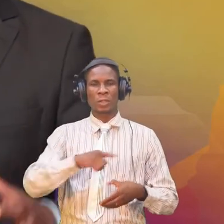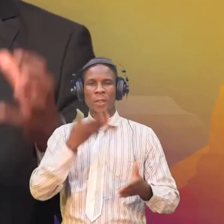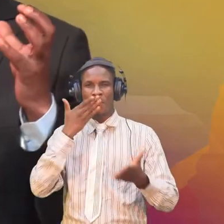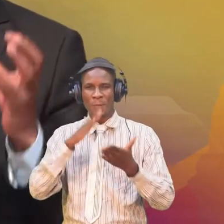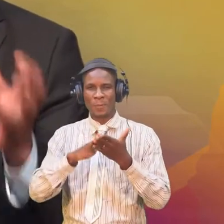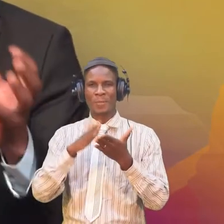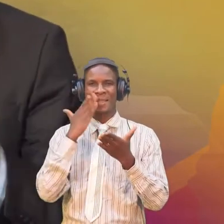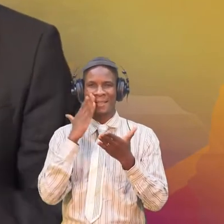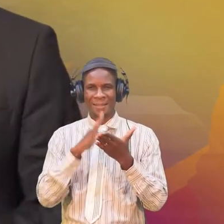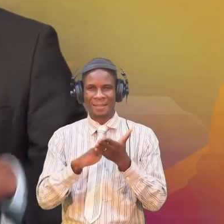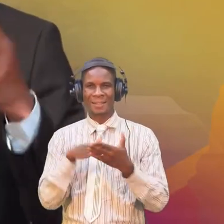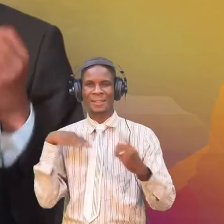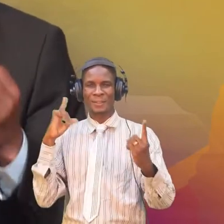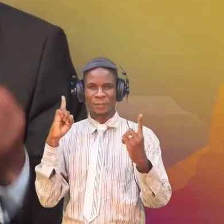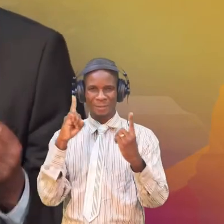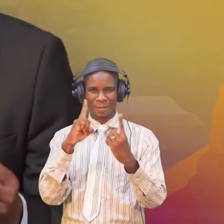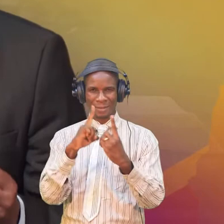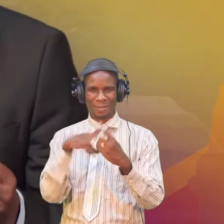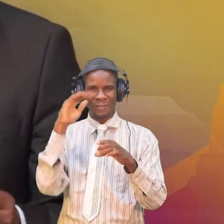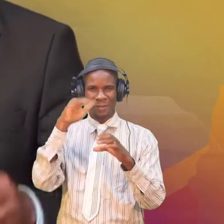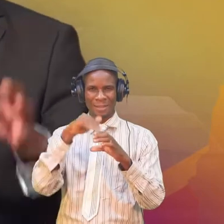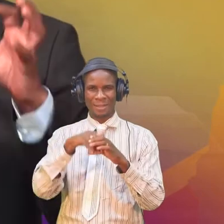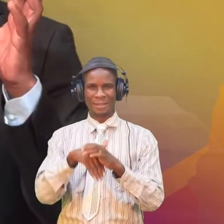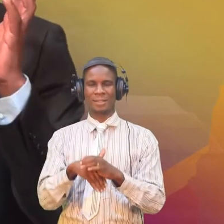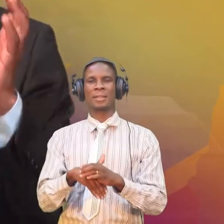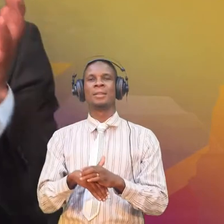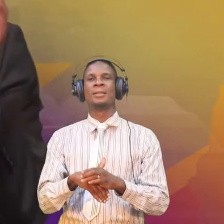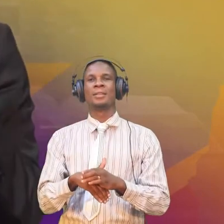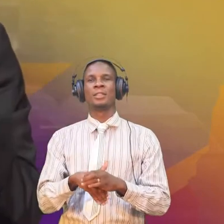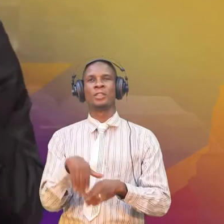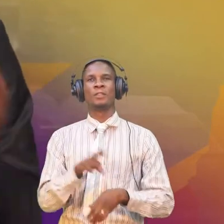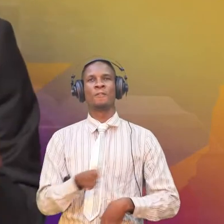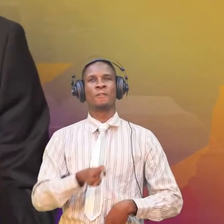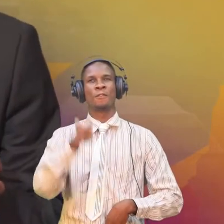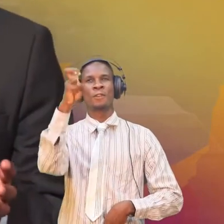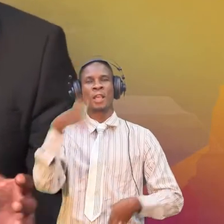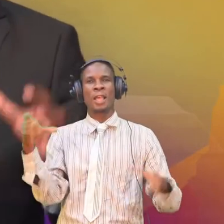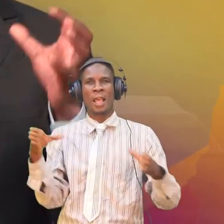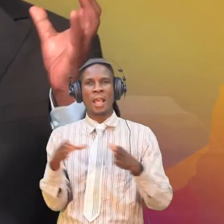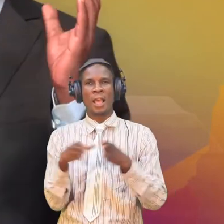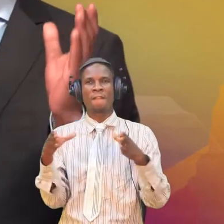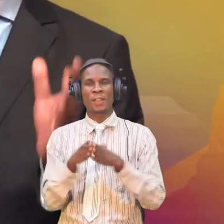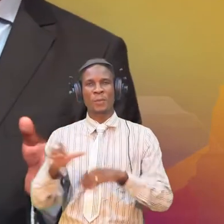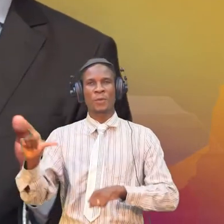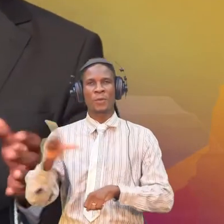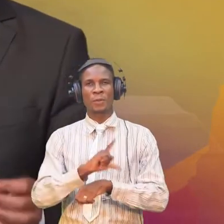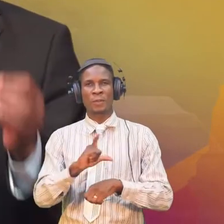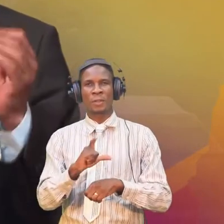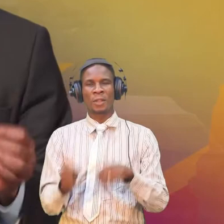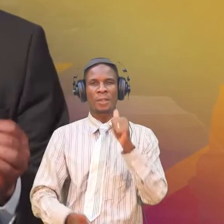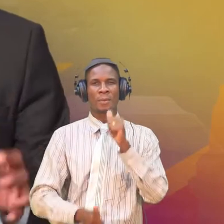mnapopatikana tunawapenda na amani ya Bwana Yesu iwe pamoja nanyi. Asante sana kujiunga nasi